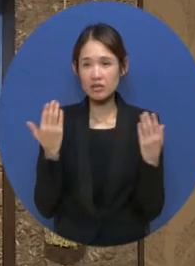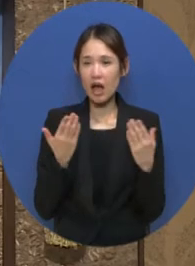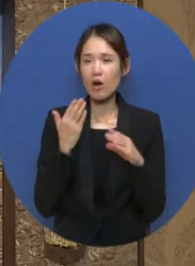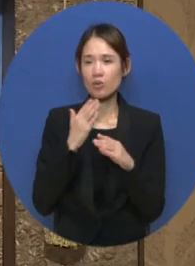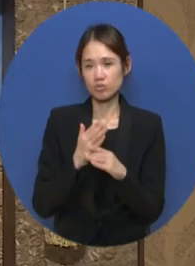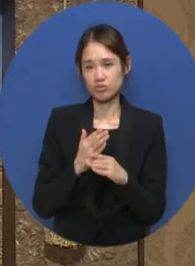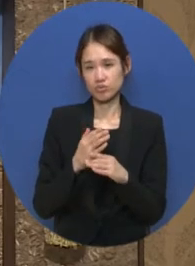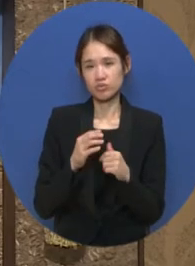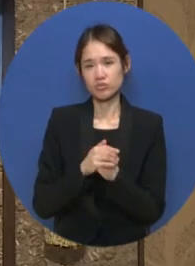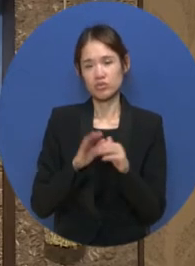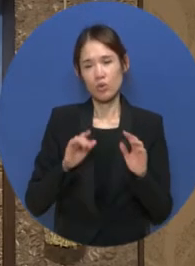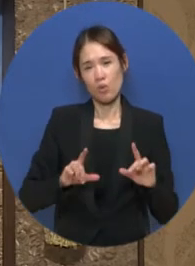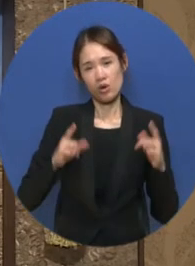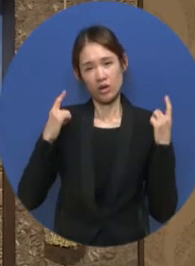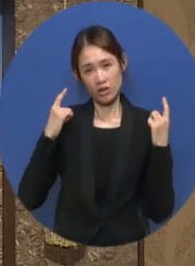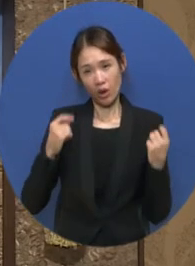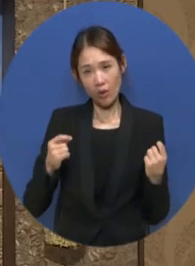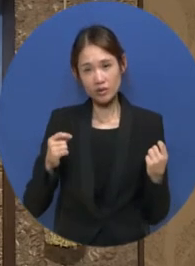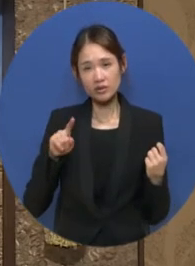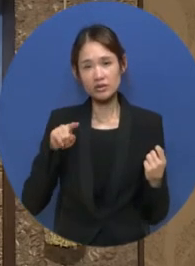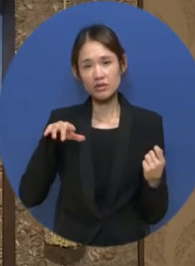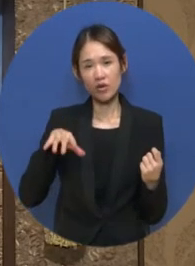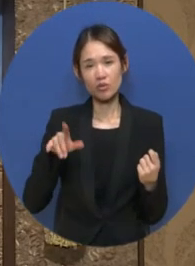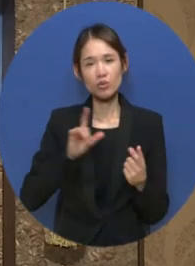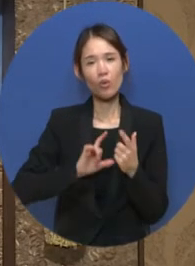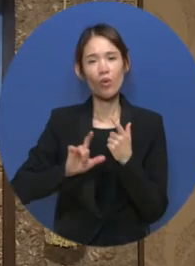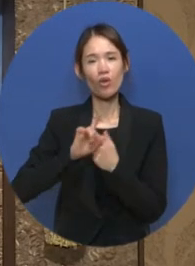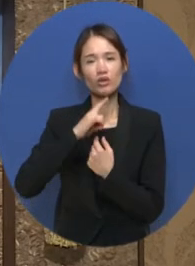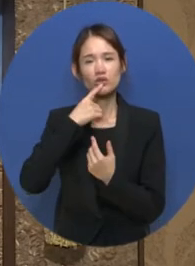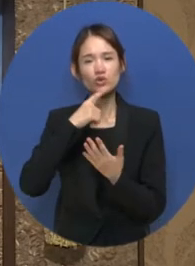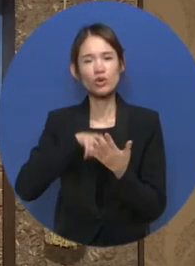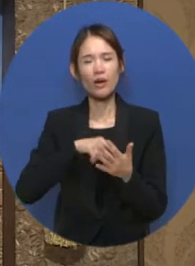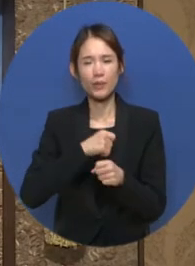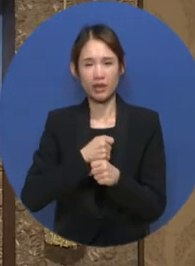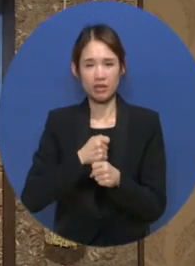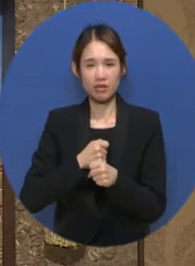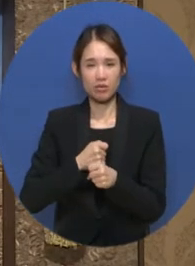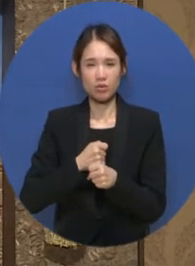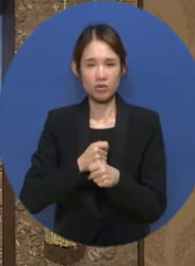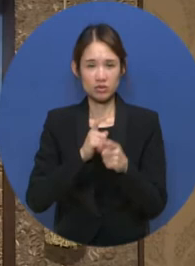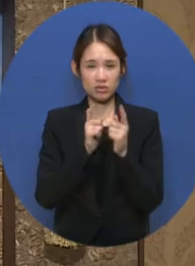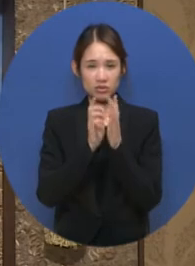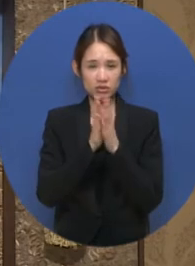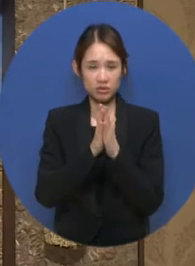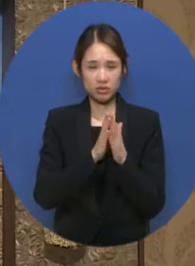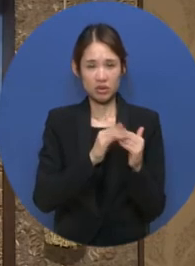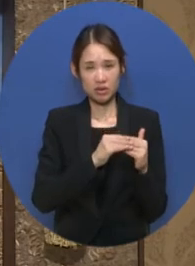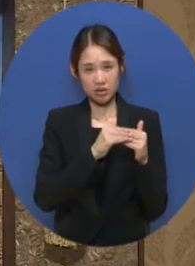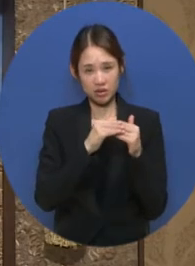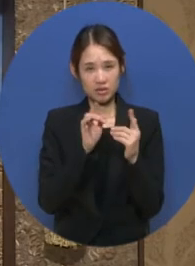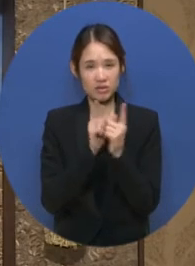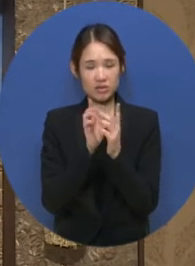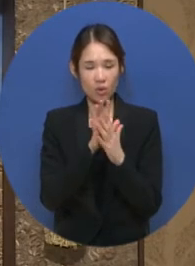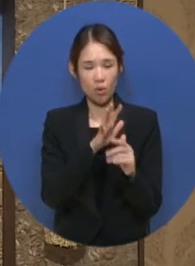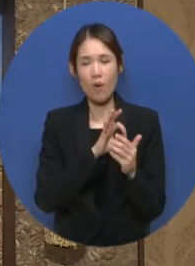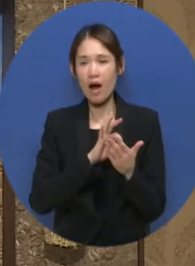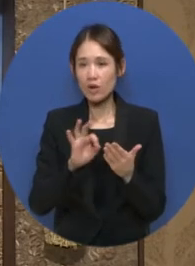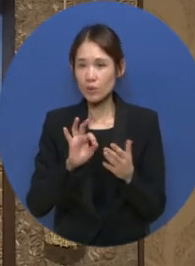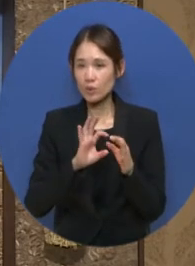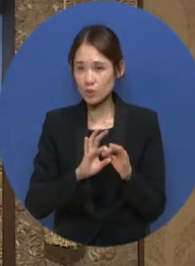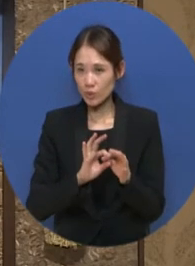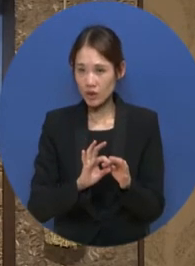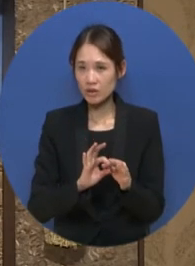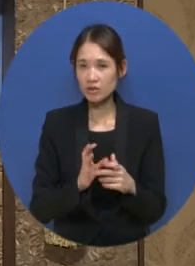올해도 역시 이거를 조금 더 쉬운 버전을 조금 만들고 또 당사자들이 직접 이걸 활용을